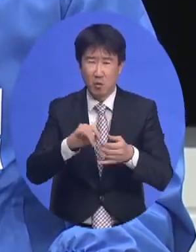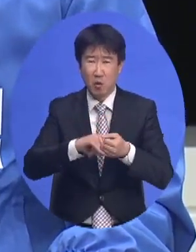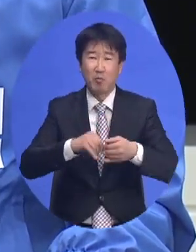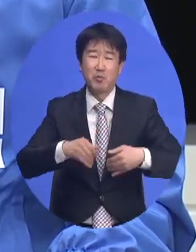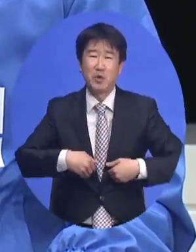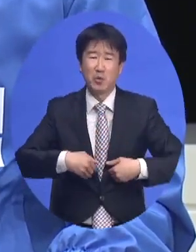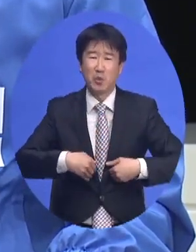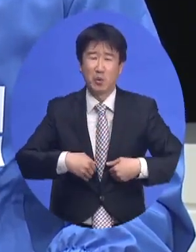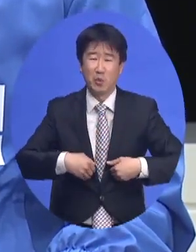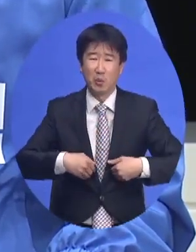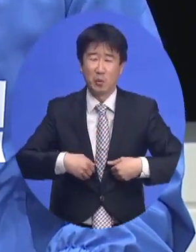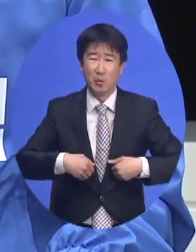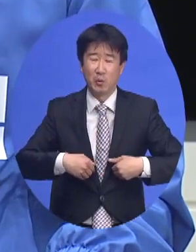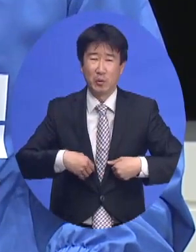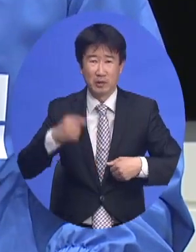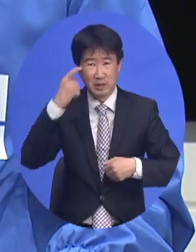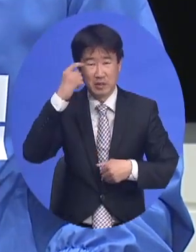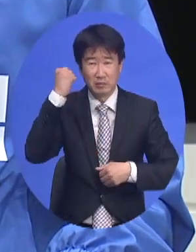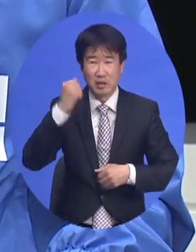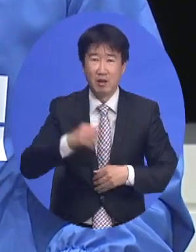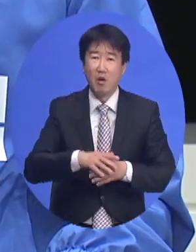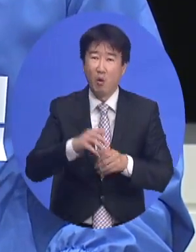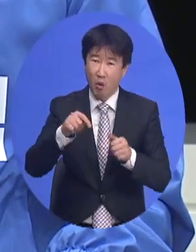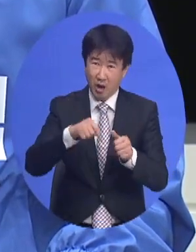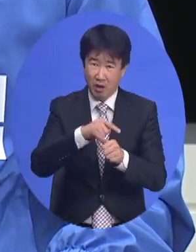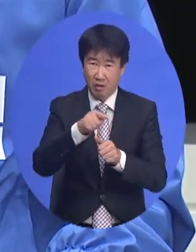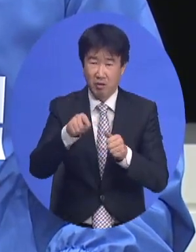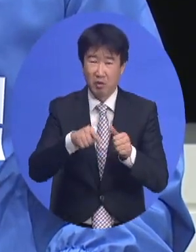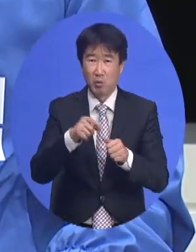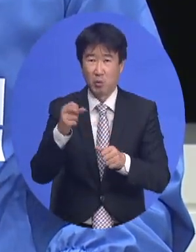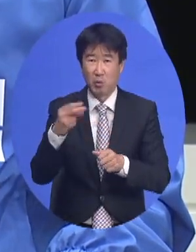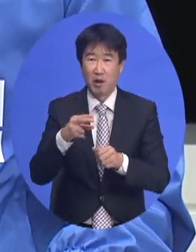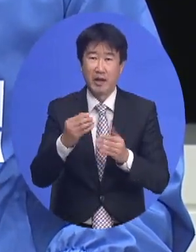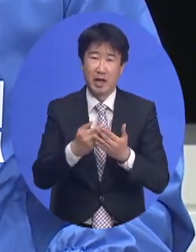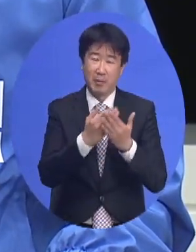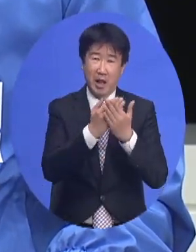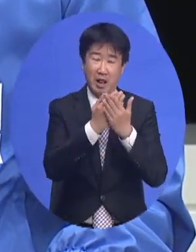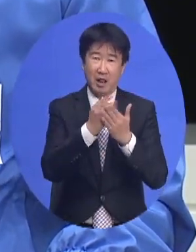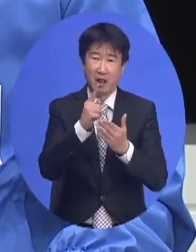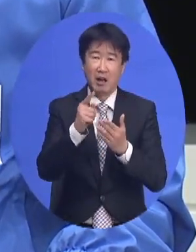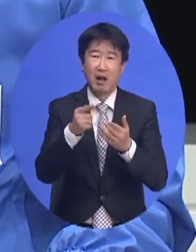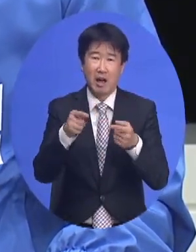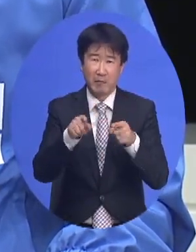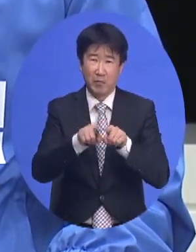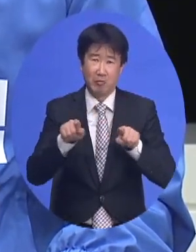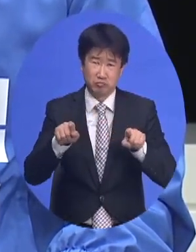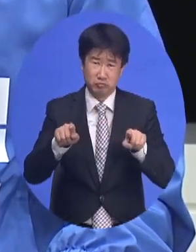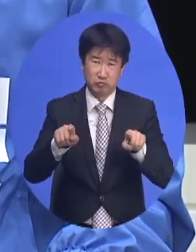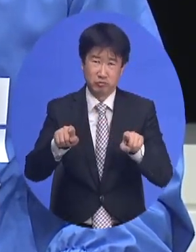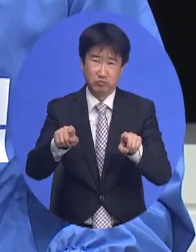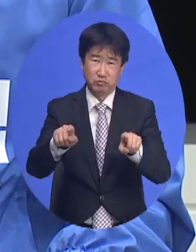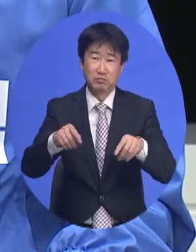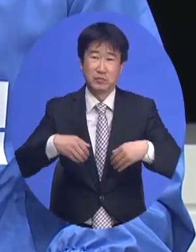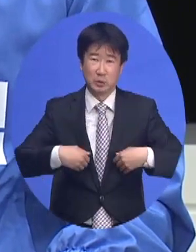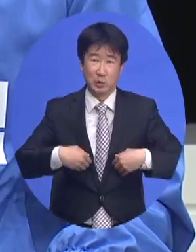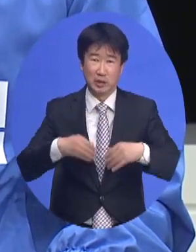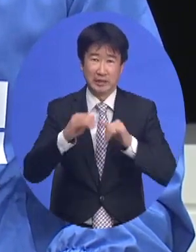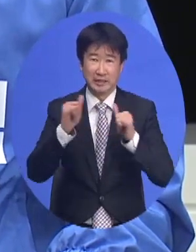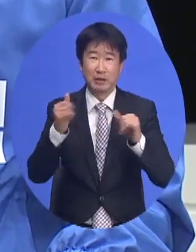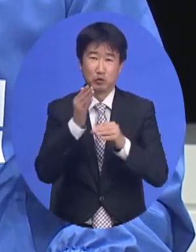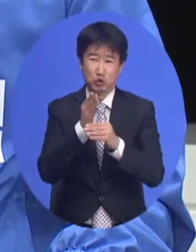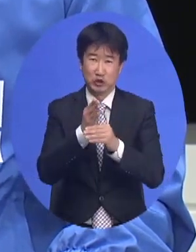필요한 것이라면 환경과 개발은 공존해야 되고 사람